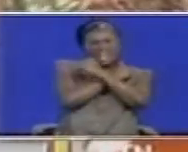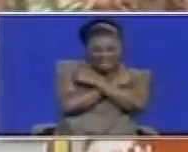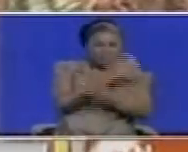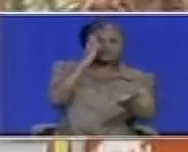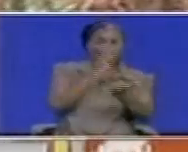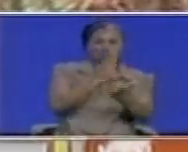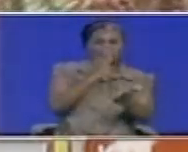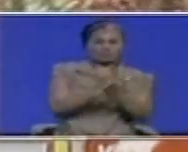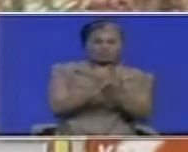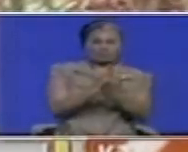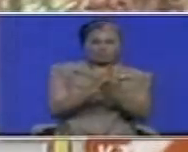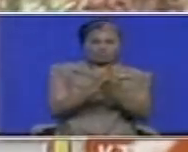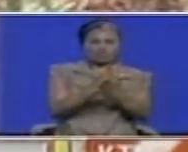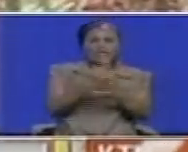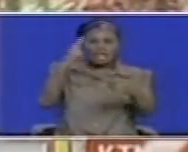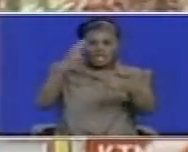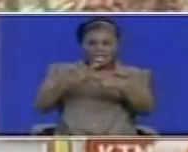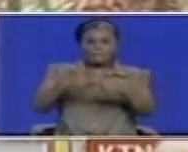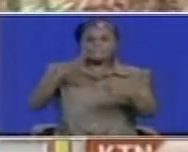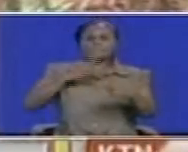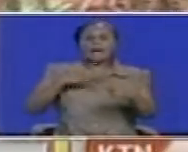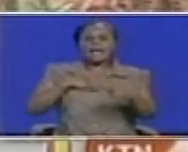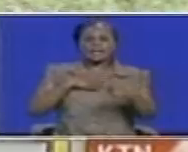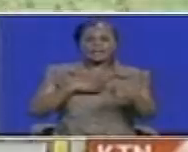So my nickname was Dick.